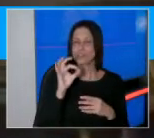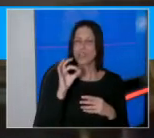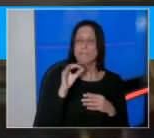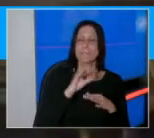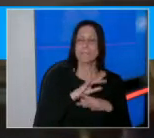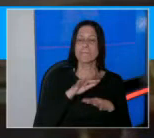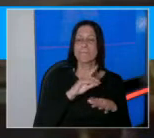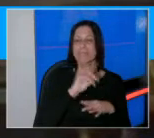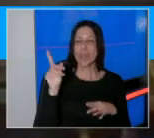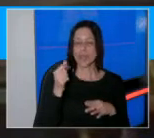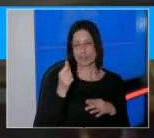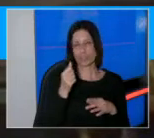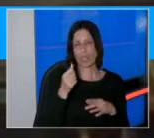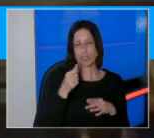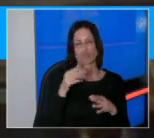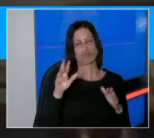שהבטיחו להעביר